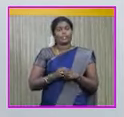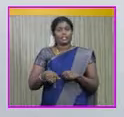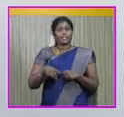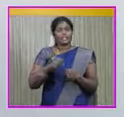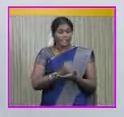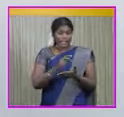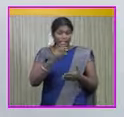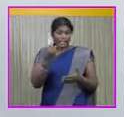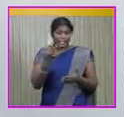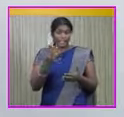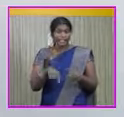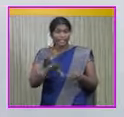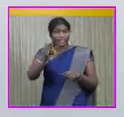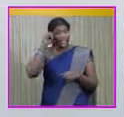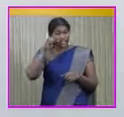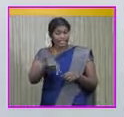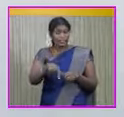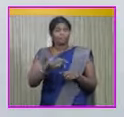பயன்படுத்தி கண்டறிய சொன்ன அந்த